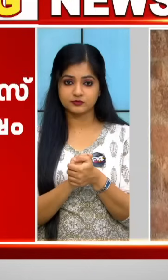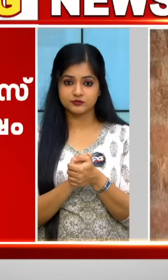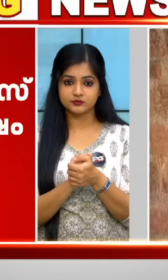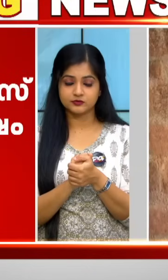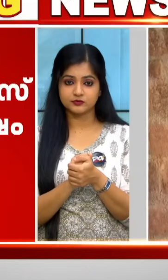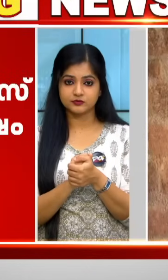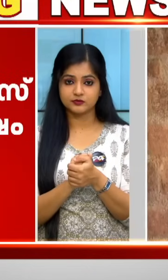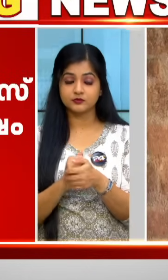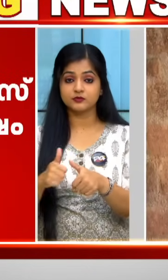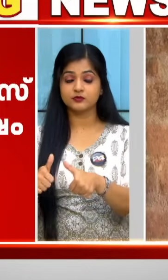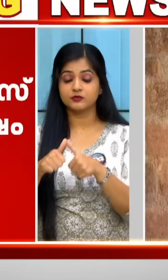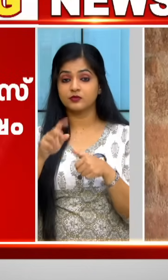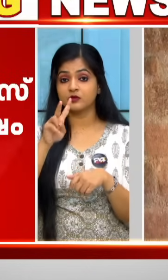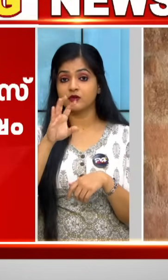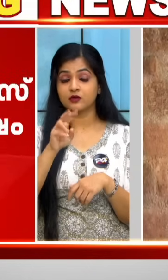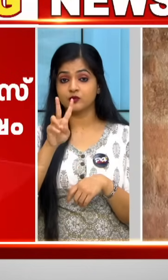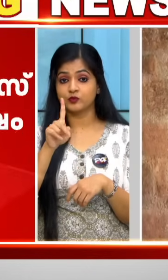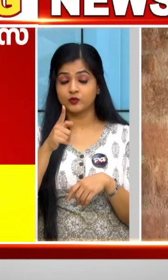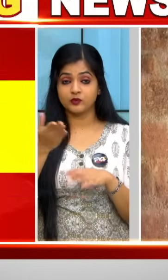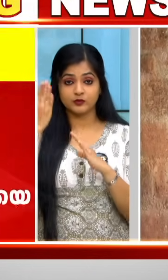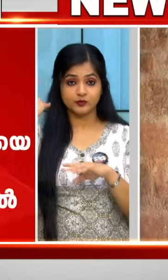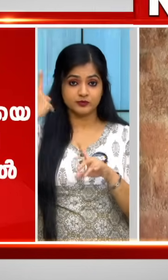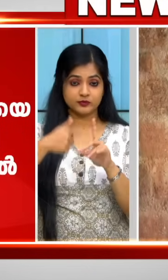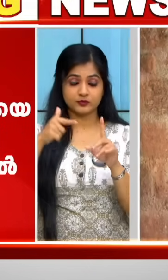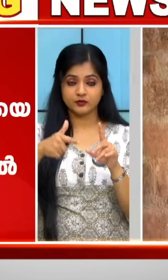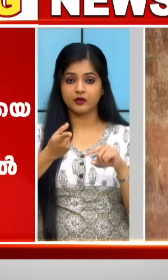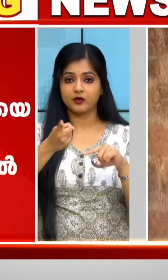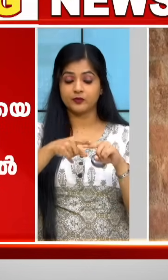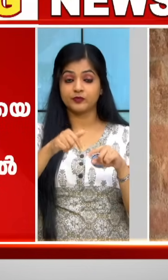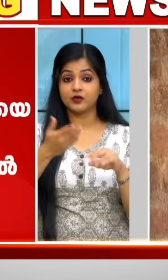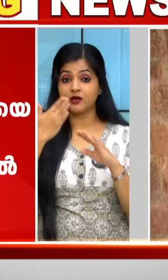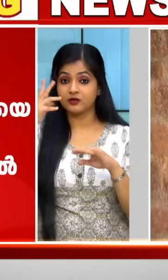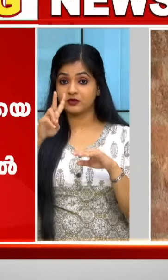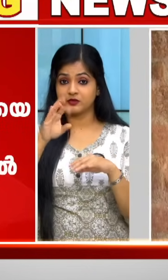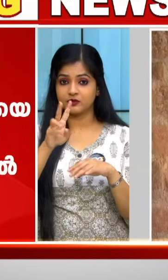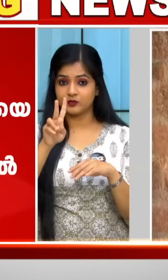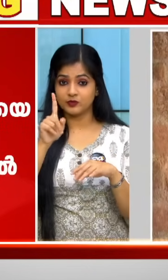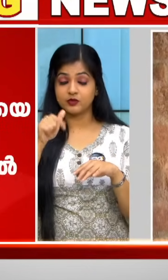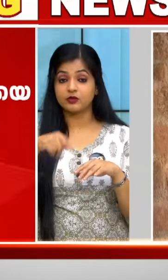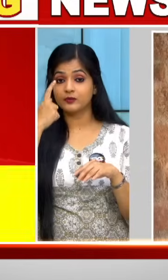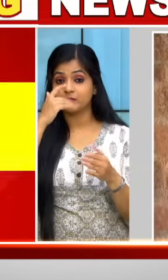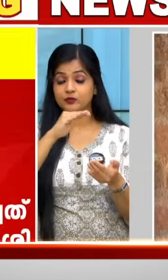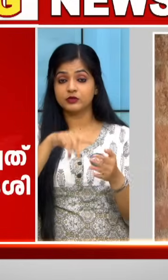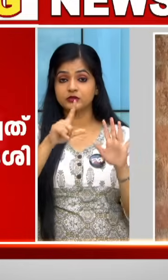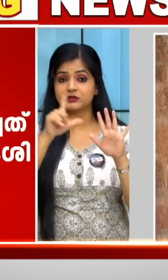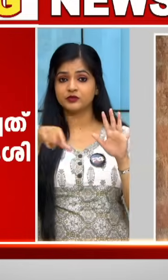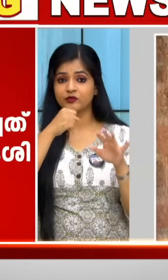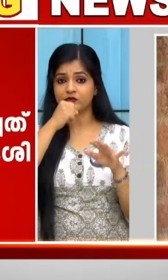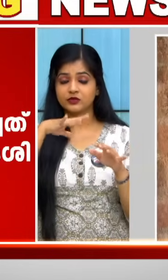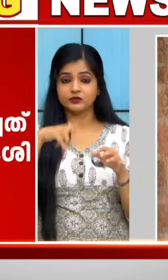പ്രവിധ 2021 ഈ സംഭവം നടക്കുന്നത്. അന്ന് 7 വയസ്സുണ്ടായിരുന്ന പെൺകുട്ടി വീട്ടിൽ TV